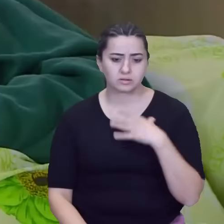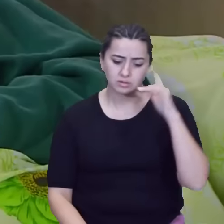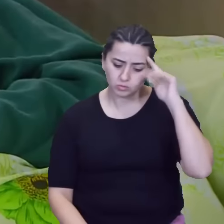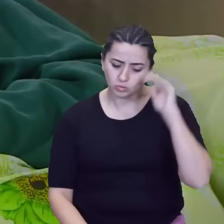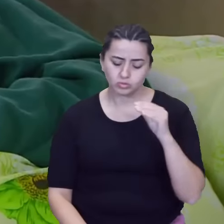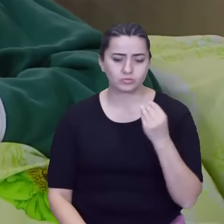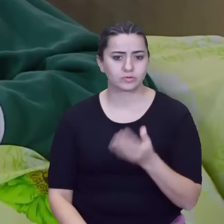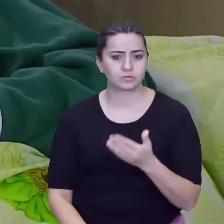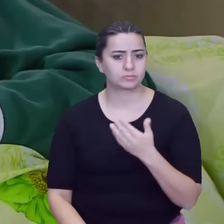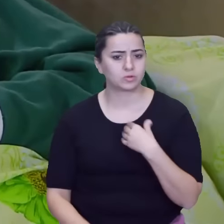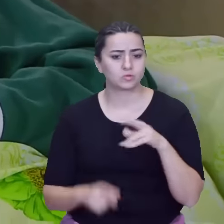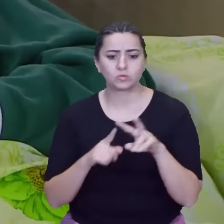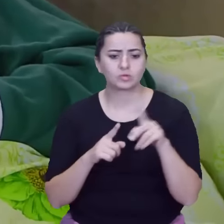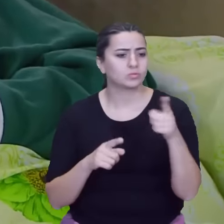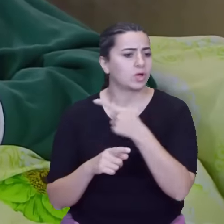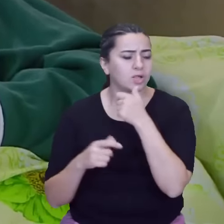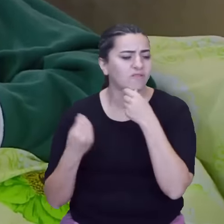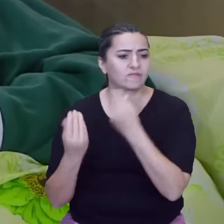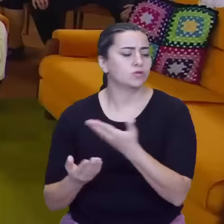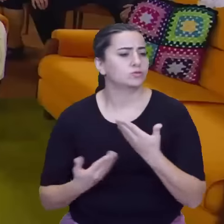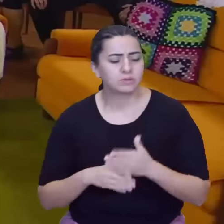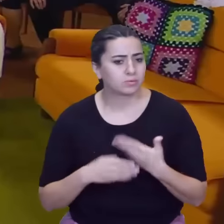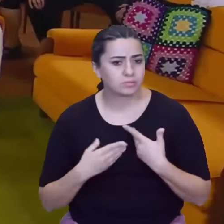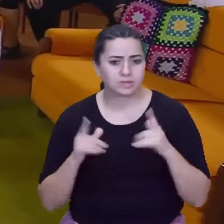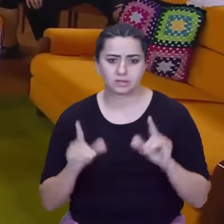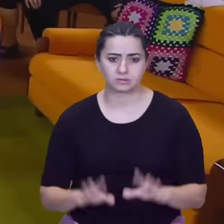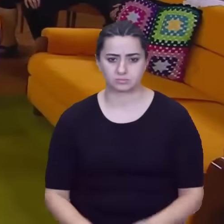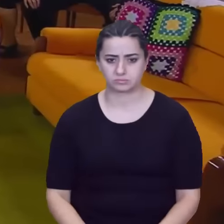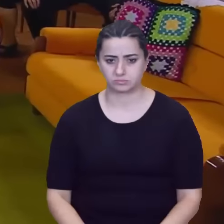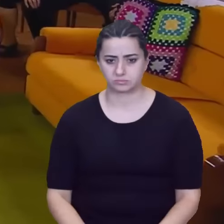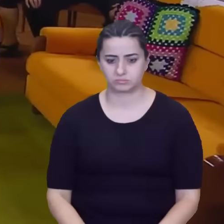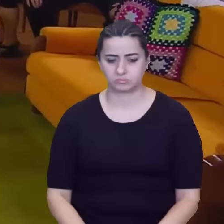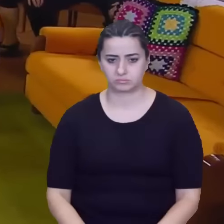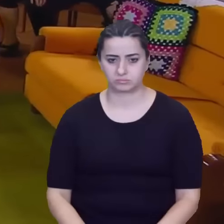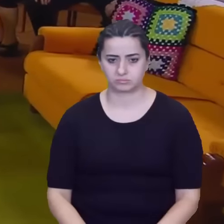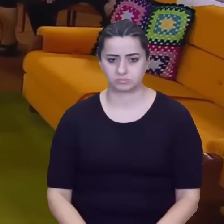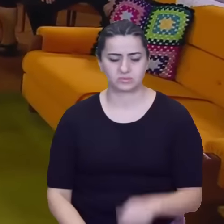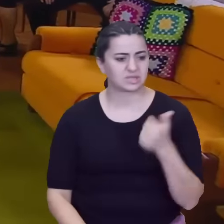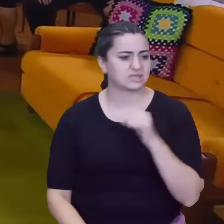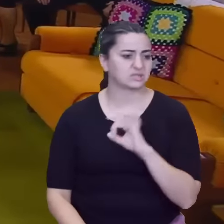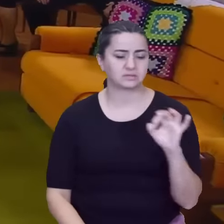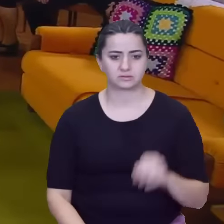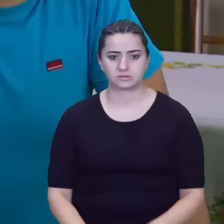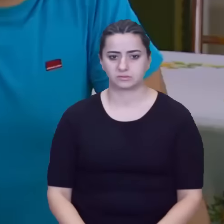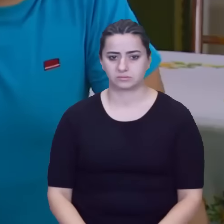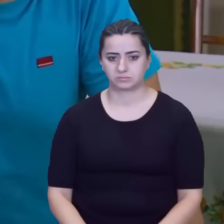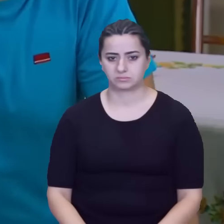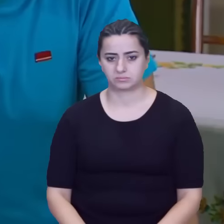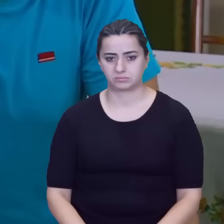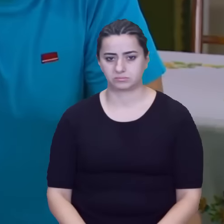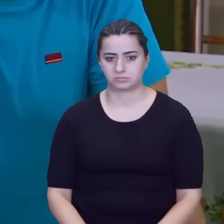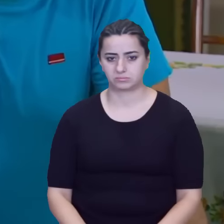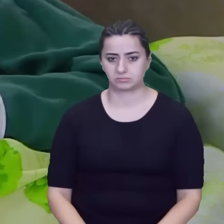belaya soktuk ya. Ben Nurten'i niye bu herife verdim ya? Hiç gerek yok ya. Çok gereksiz bir icatmış ya. Hiç gerek